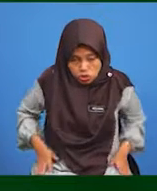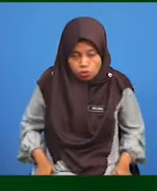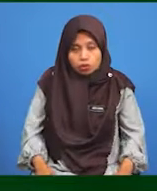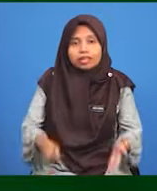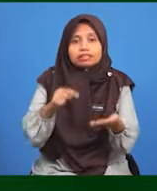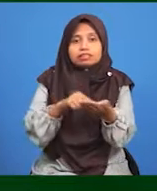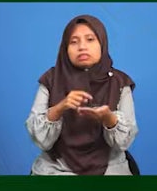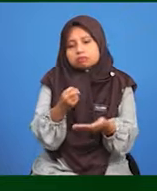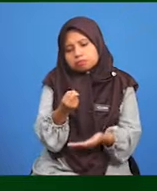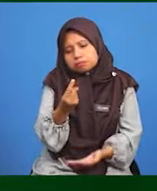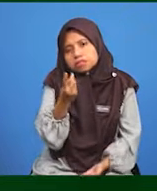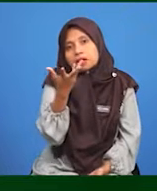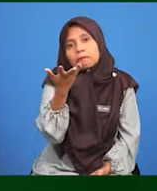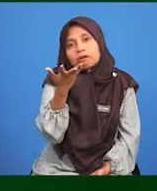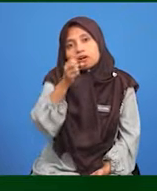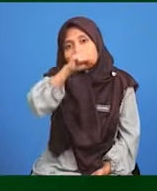ini berapa